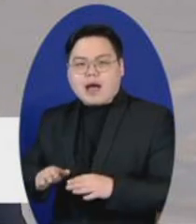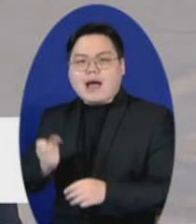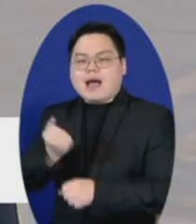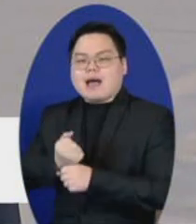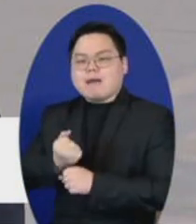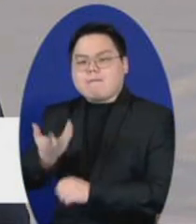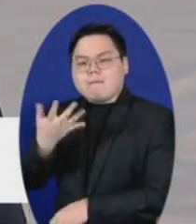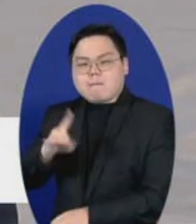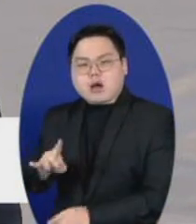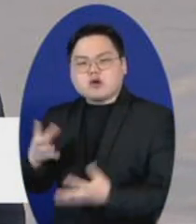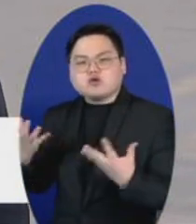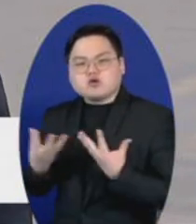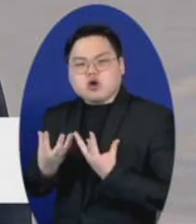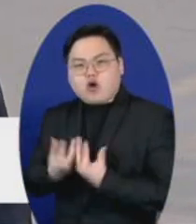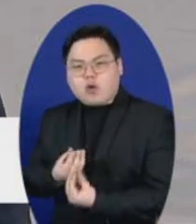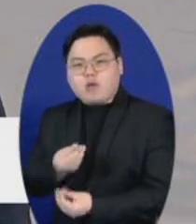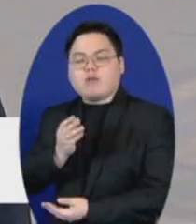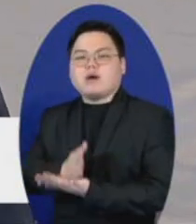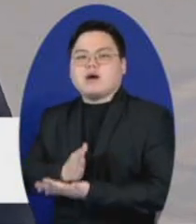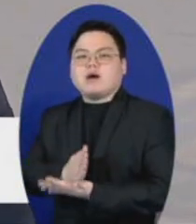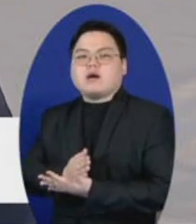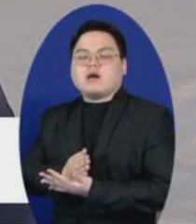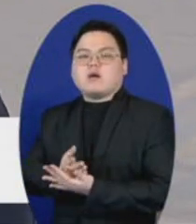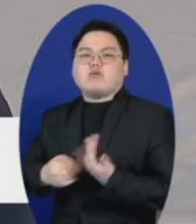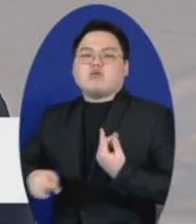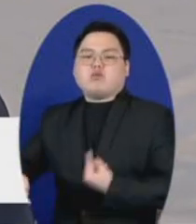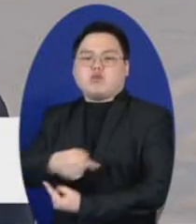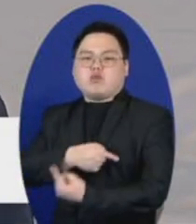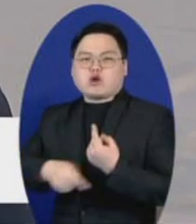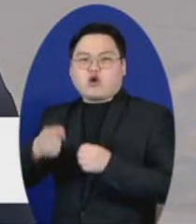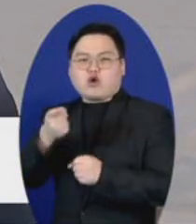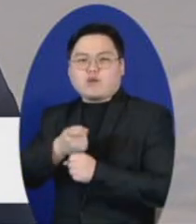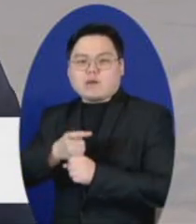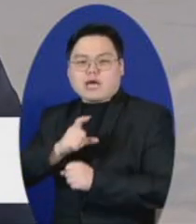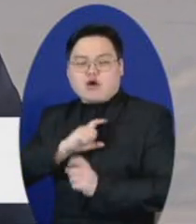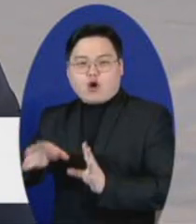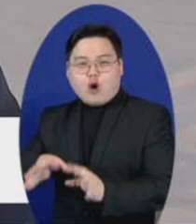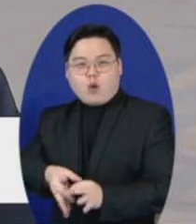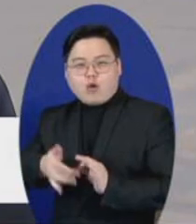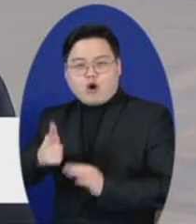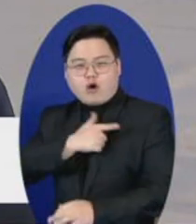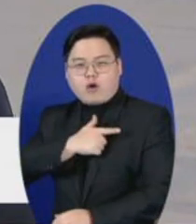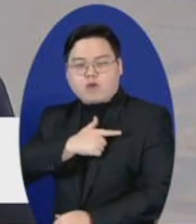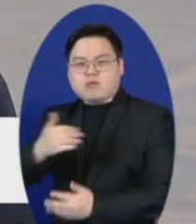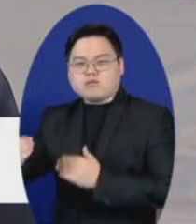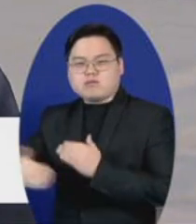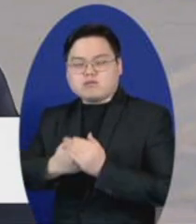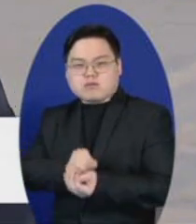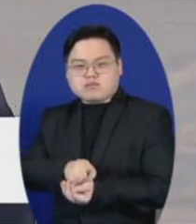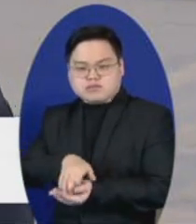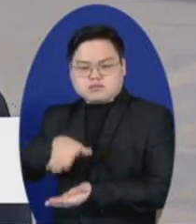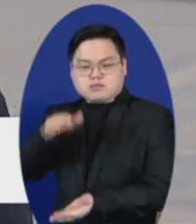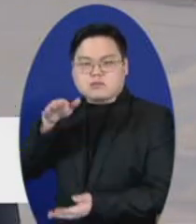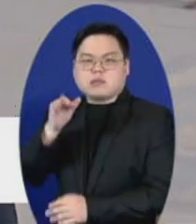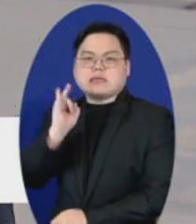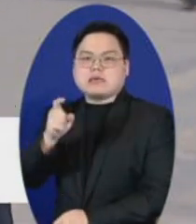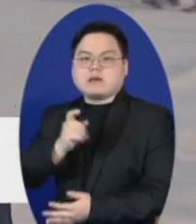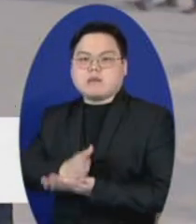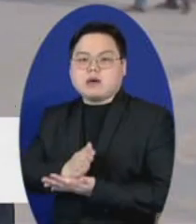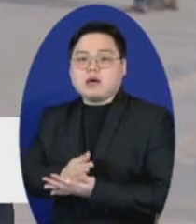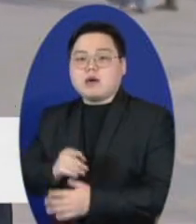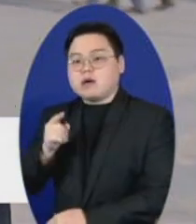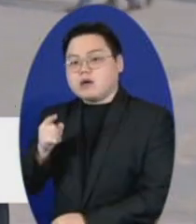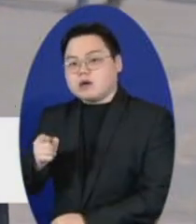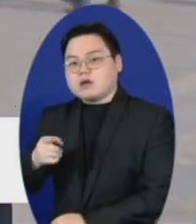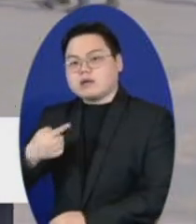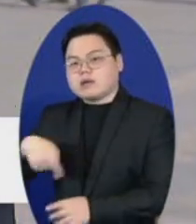хомслоо. Тэгээ энэ чим өөр эргээд яаж яах вэ? Энэ хөдөлмөрлөх хэрэгтэй холбоотой гомдлууд нэлээд болж байгаа. Ер нь бол энэ дээр бол бид